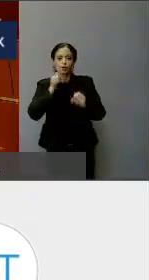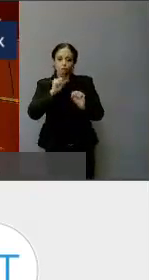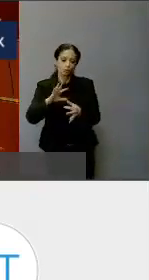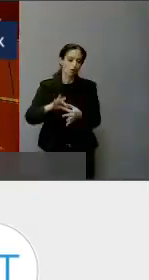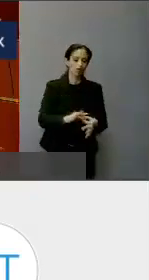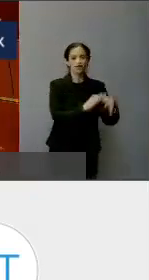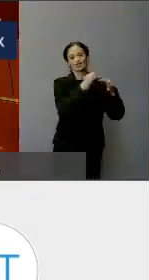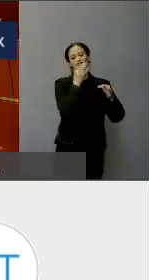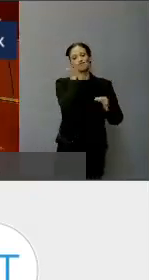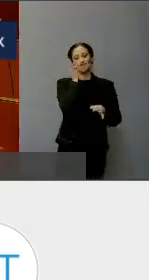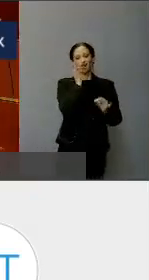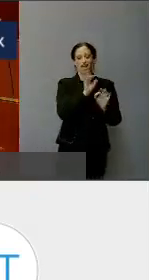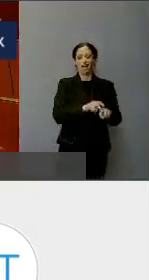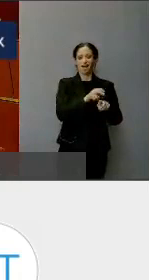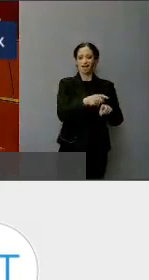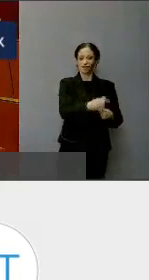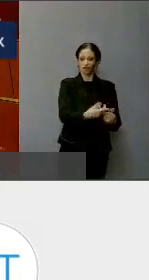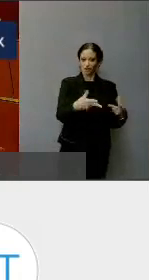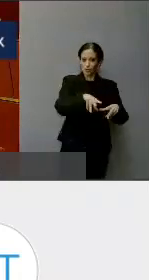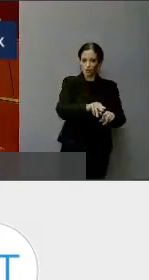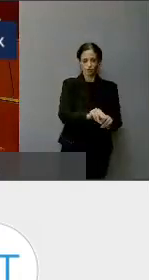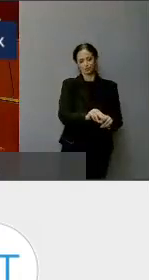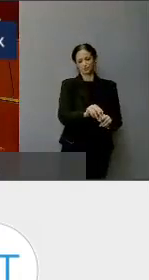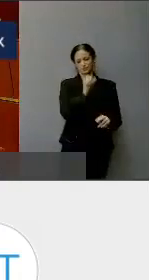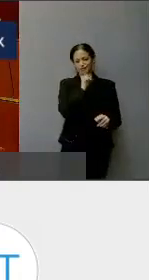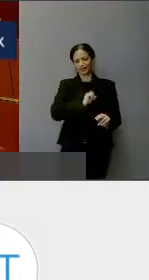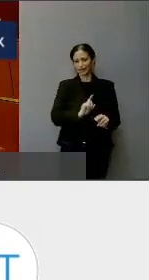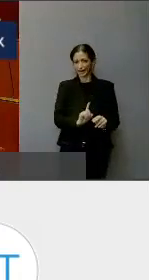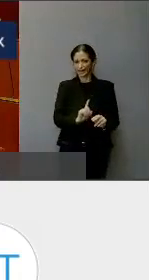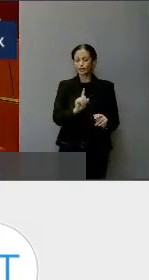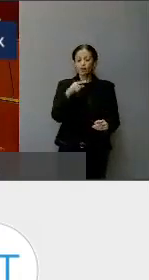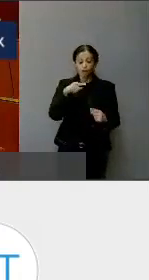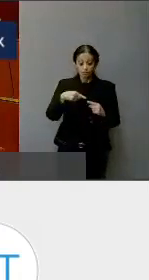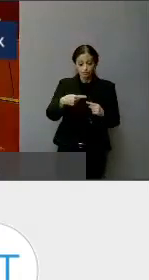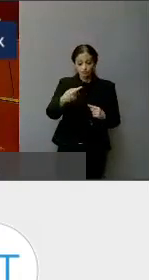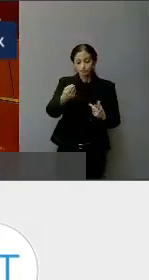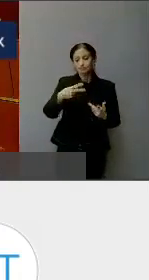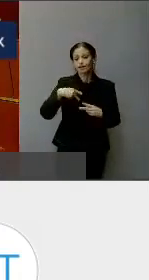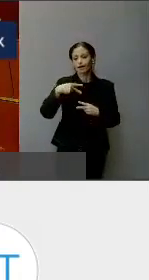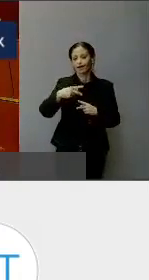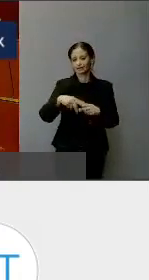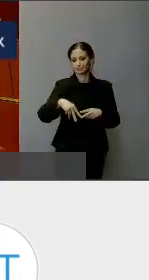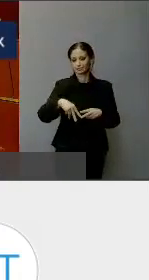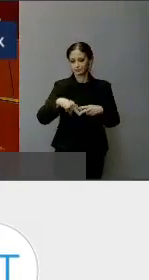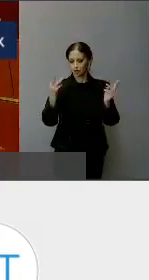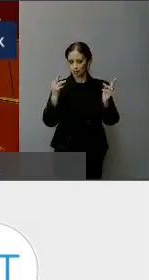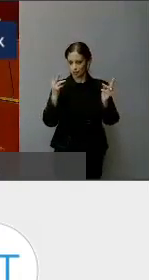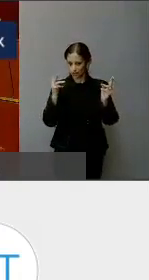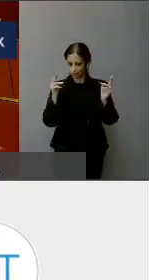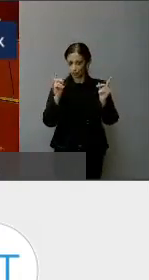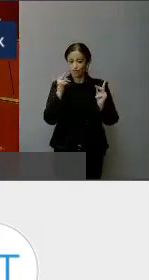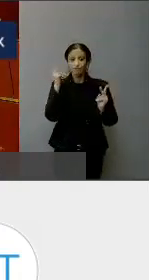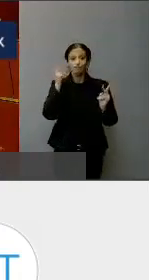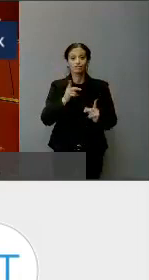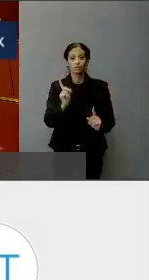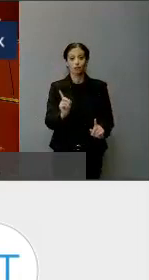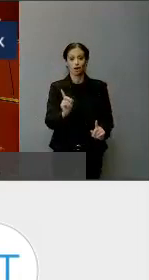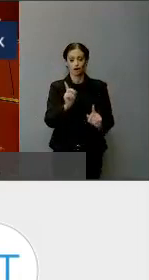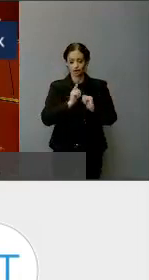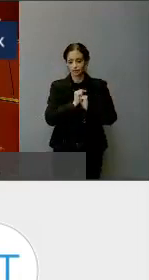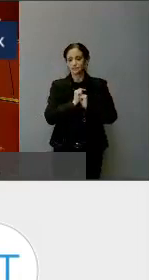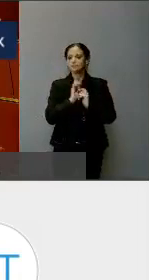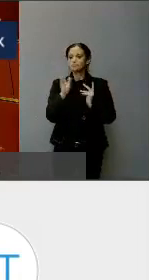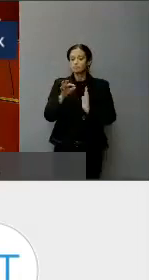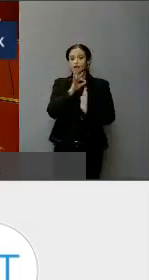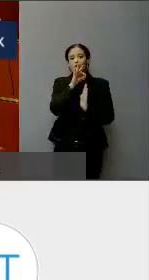credo che non sia così credo che non sia così lo scopriremo nei prossimi nei prossimi anni chiediamo inoltre che venga con ordini